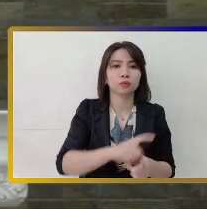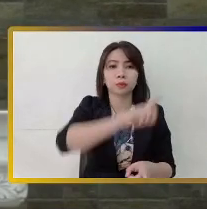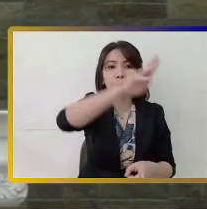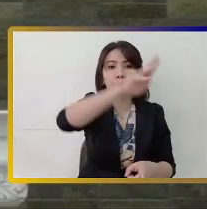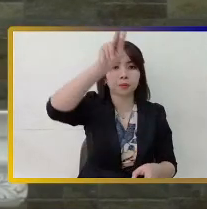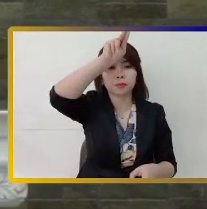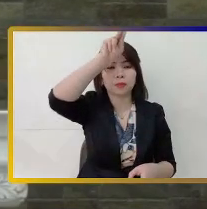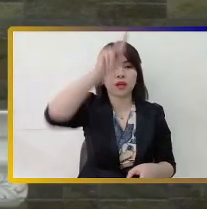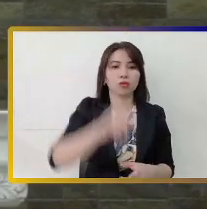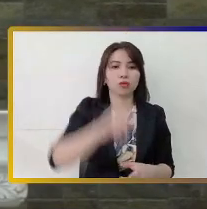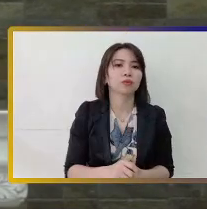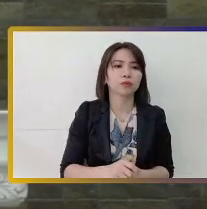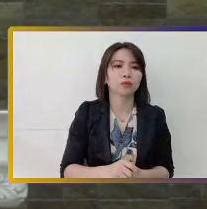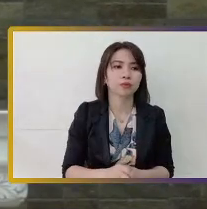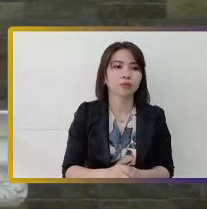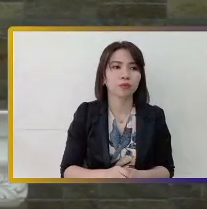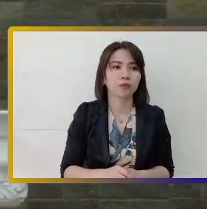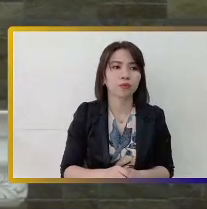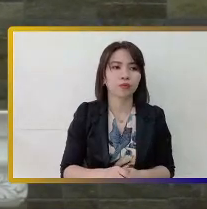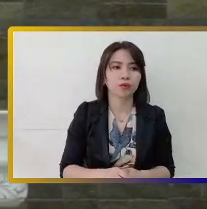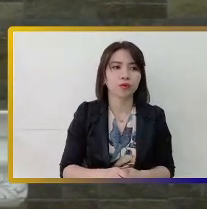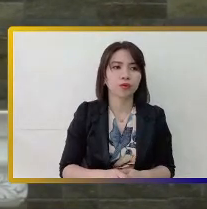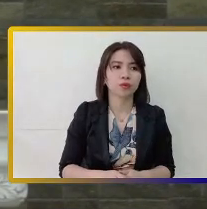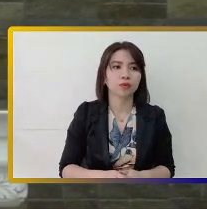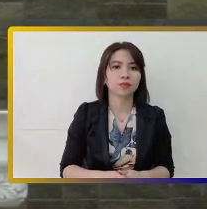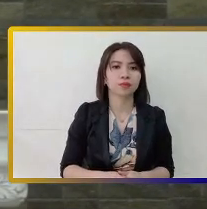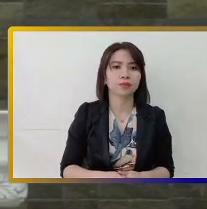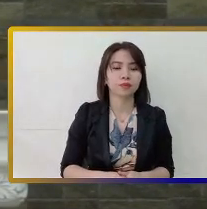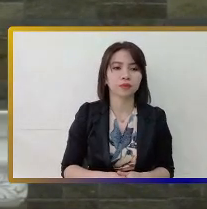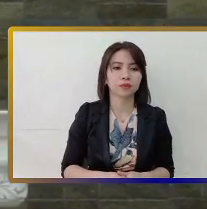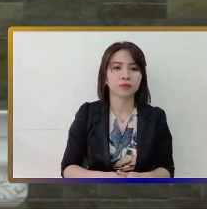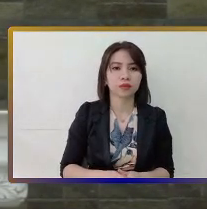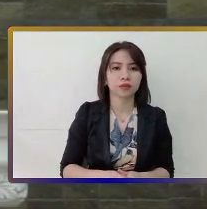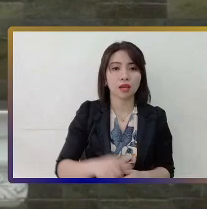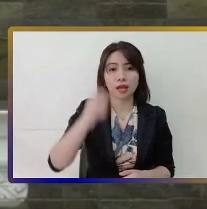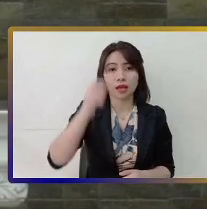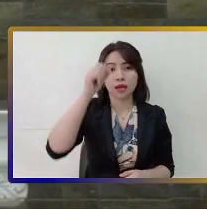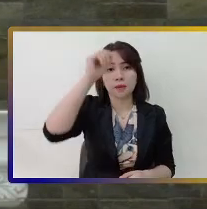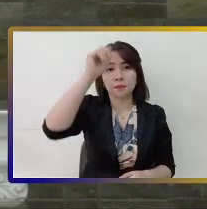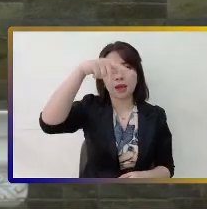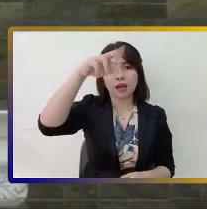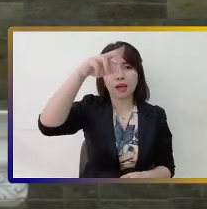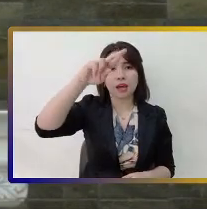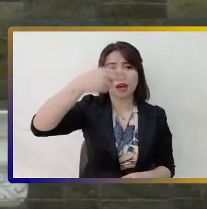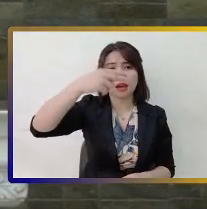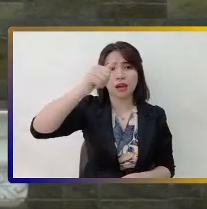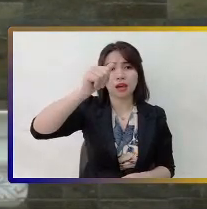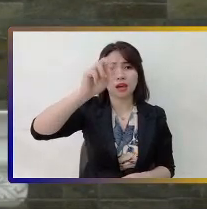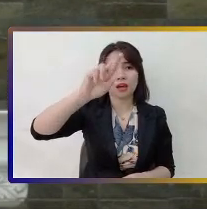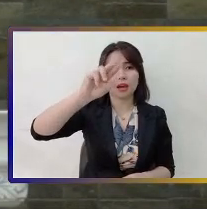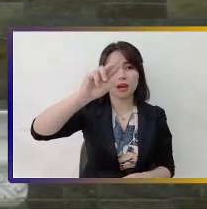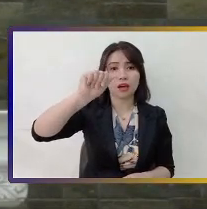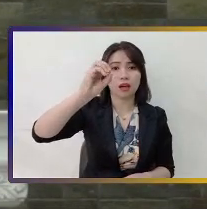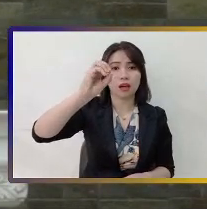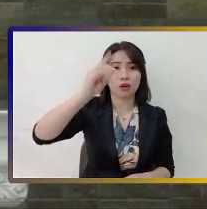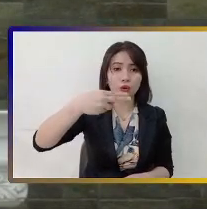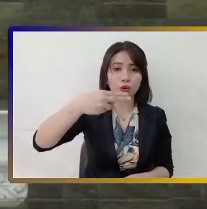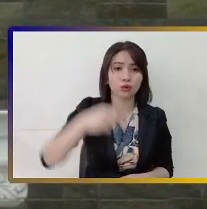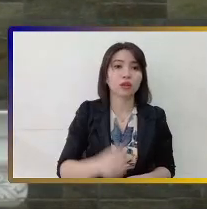Naunawaan naman ni Pero, mga kapatid, hindi lang sinunod ni Pero. Alam mo kung bakit? Kasi puro siya Pero eh. But